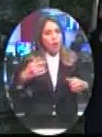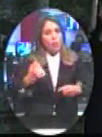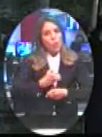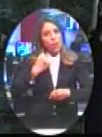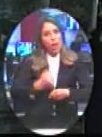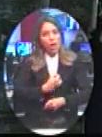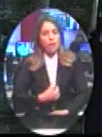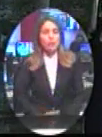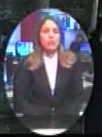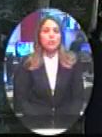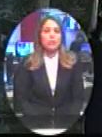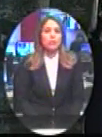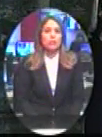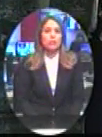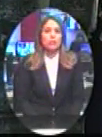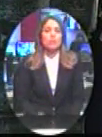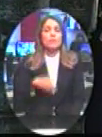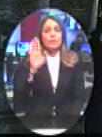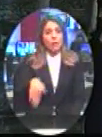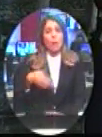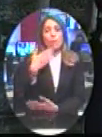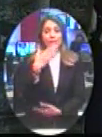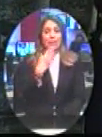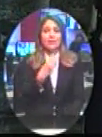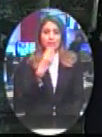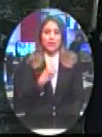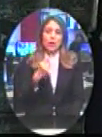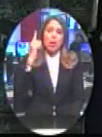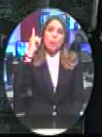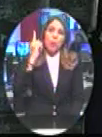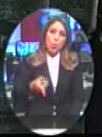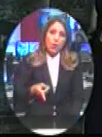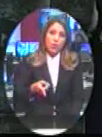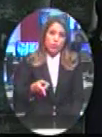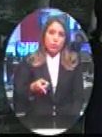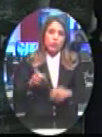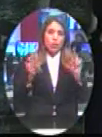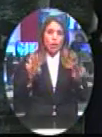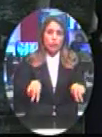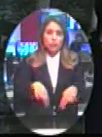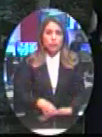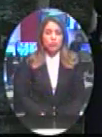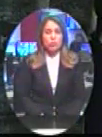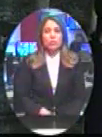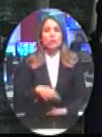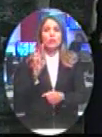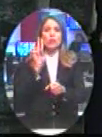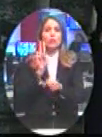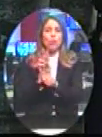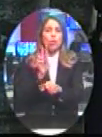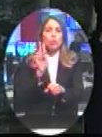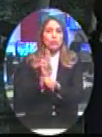כן, מדינת ישראל מחויבת, מחויבות מלאה, לשמירה קפדנית על הסטטוס